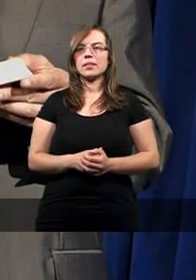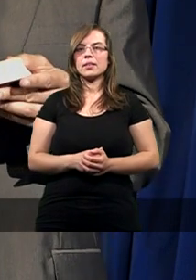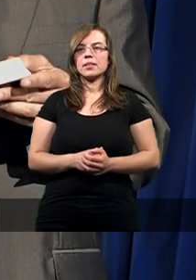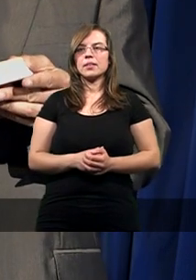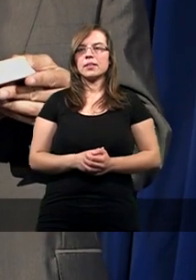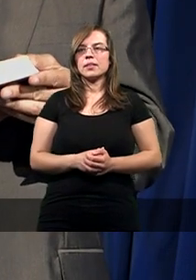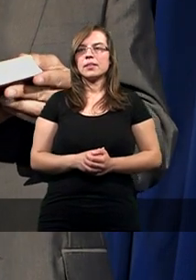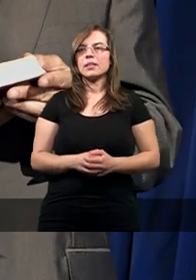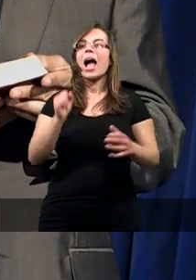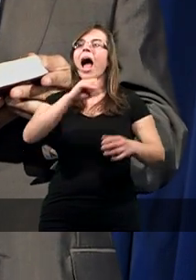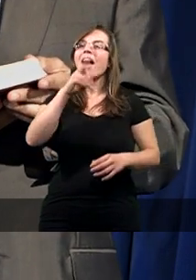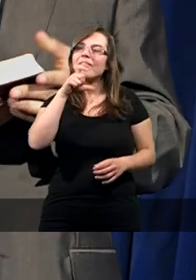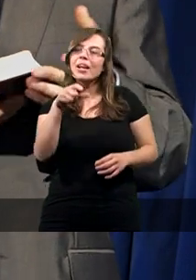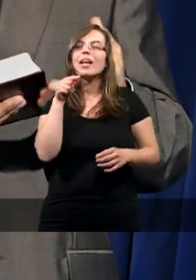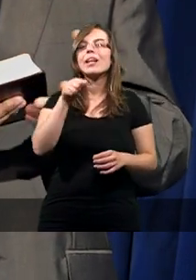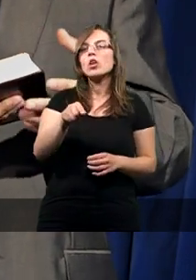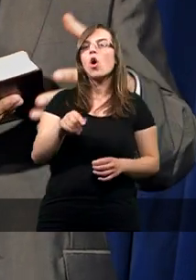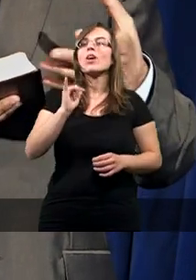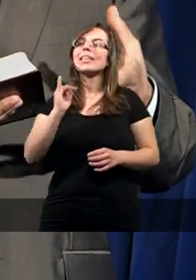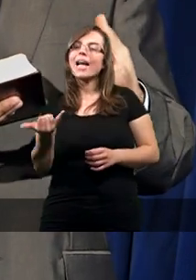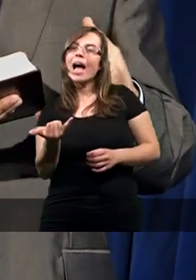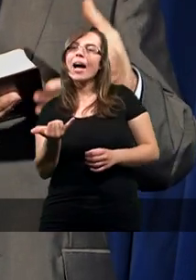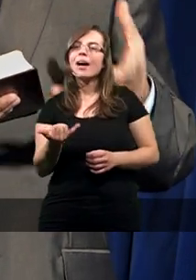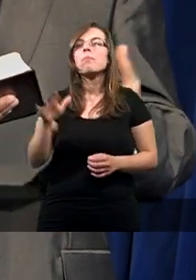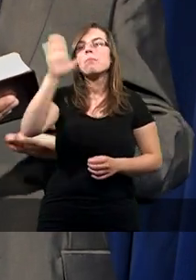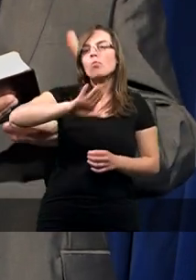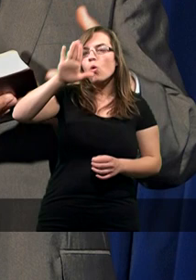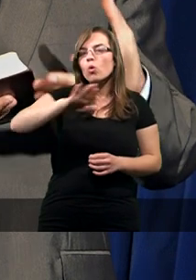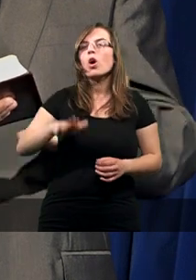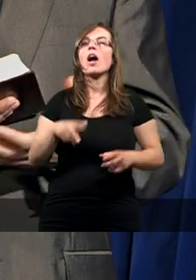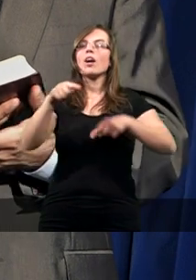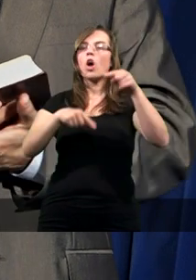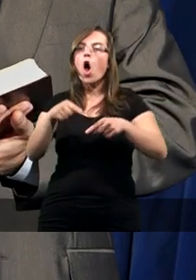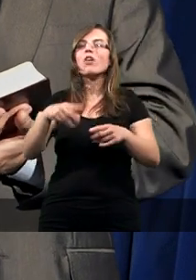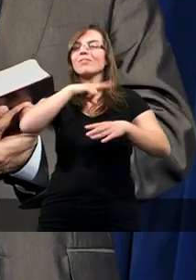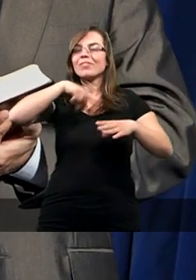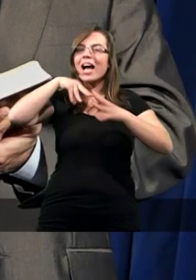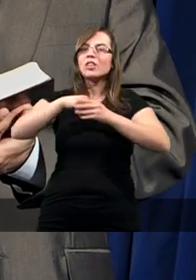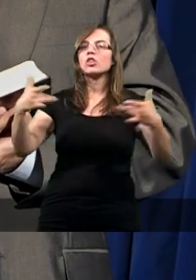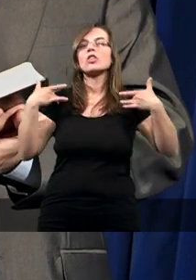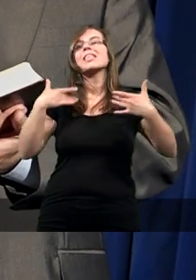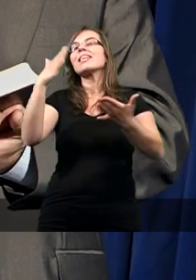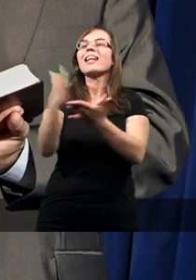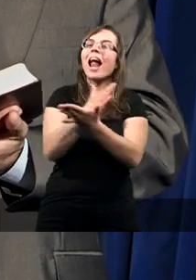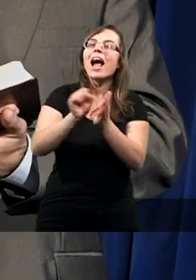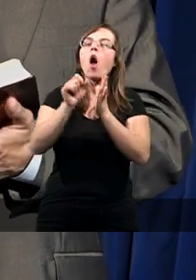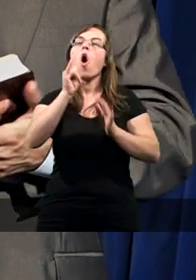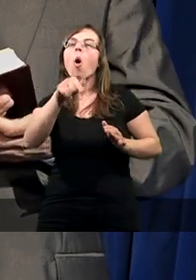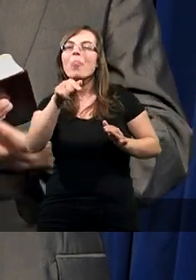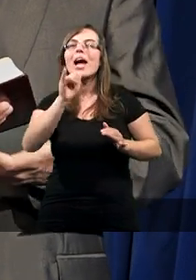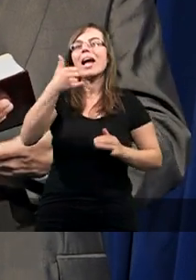on how we accept him. A więc to, jak Pan Bóg wkroczy w nasze życie, zależy od tego, jak